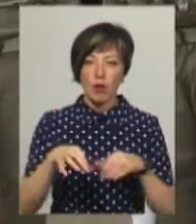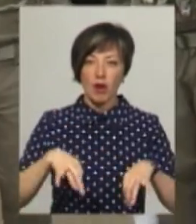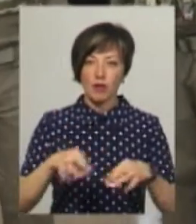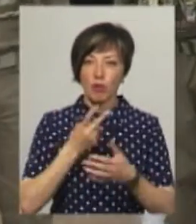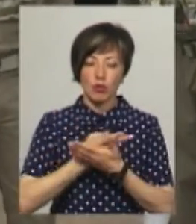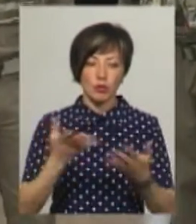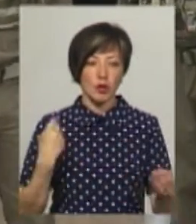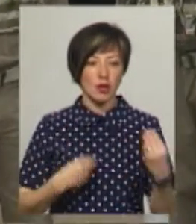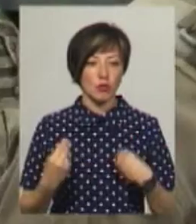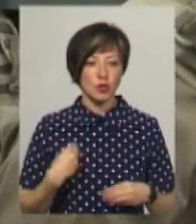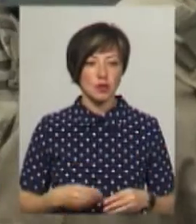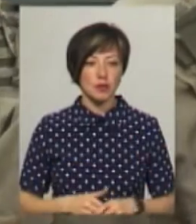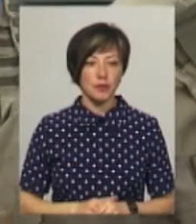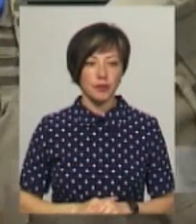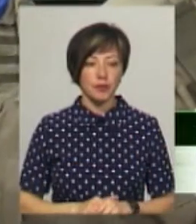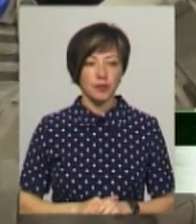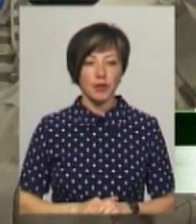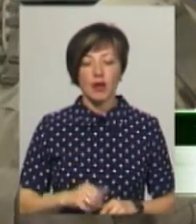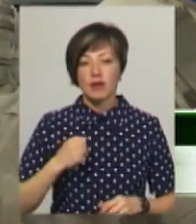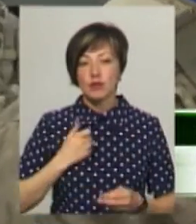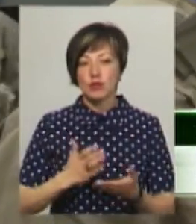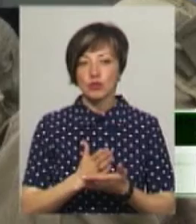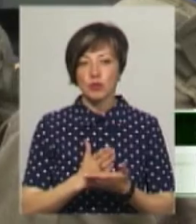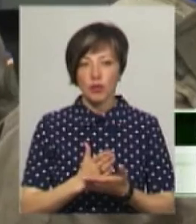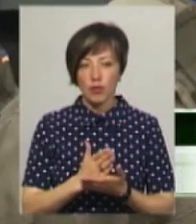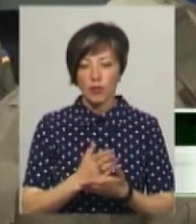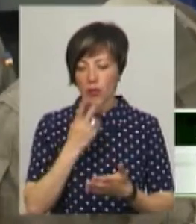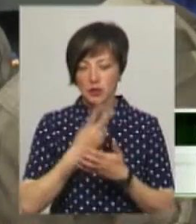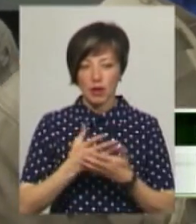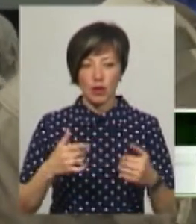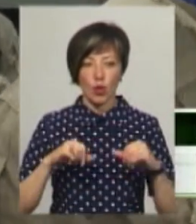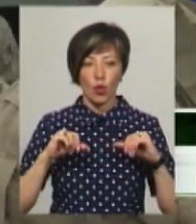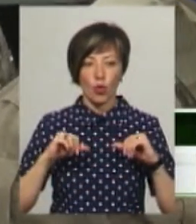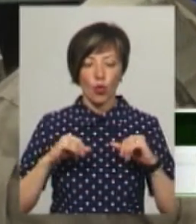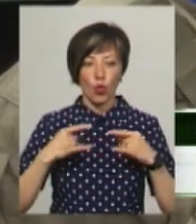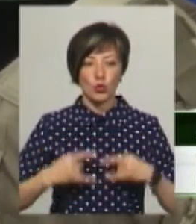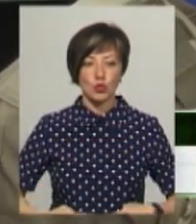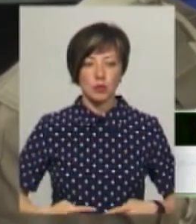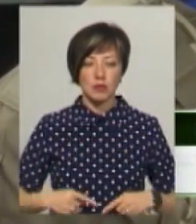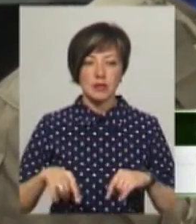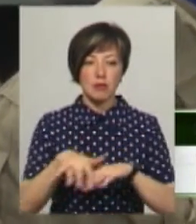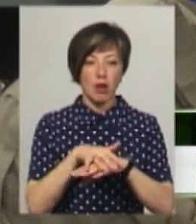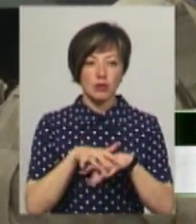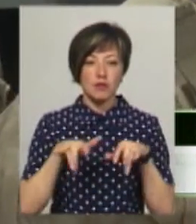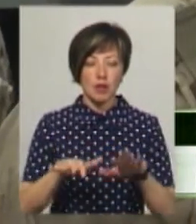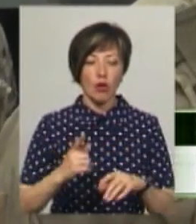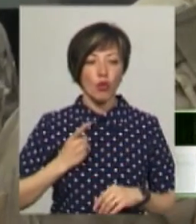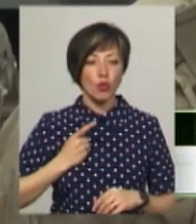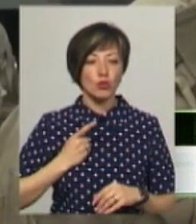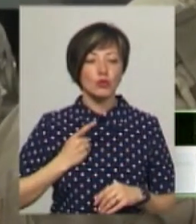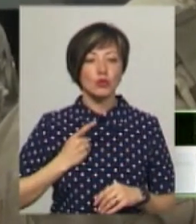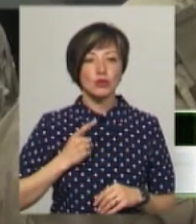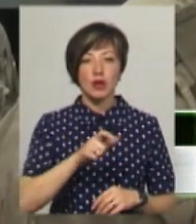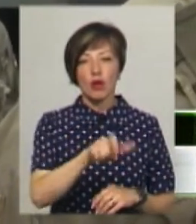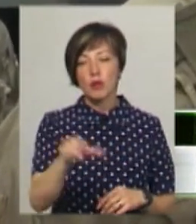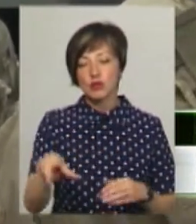продемонстрували амуніцію. Ось це на військовослужбовці нашому модульний костюм. Він застосовується при масових заходах при охороні громадського